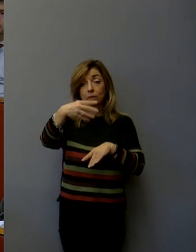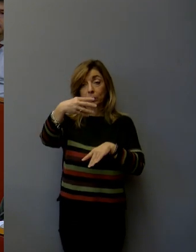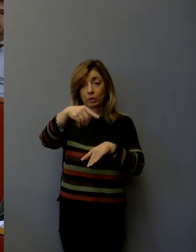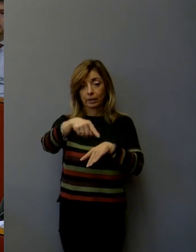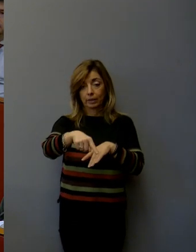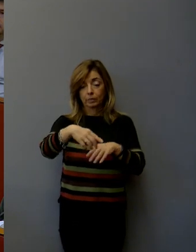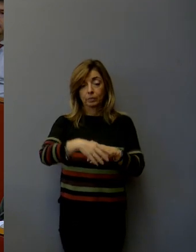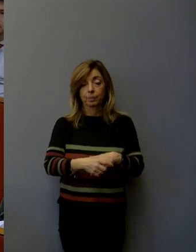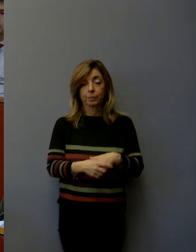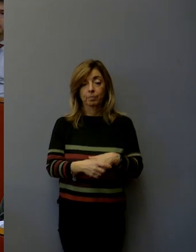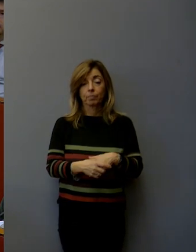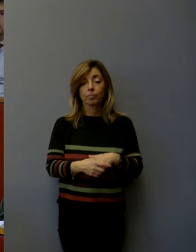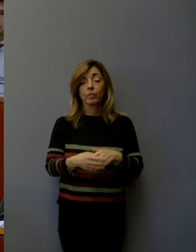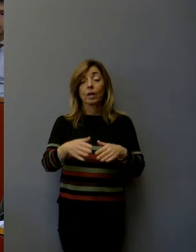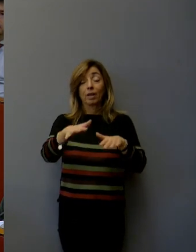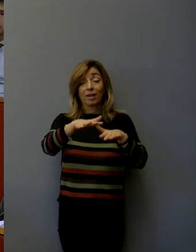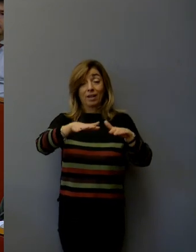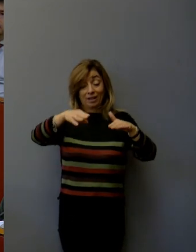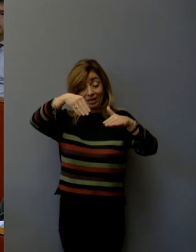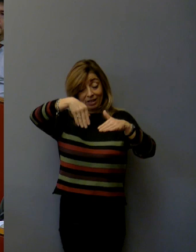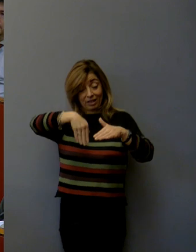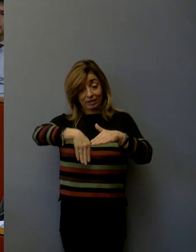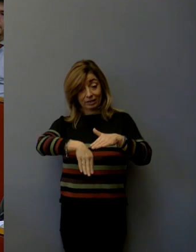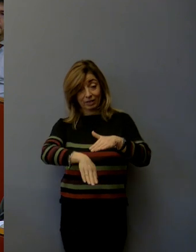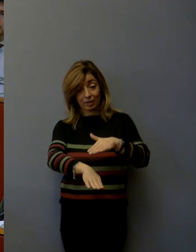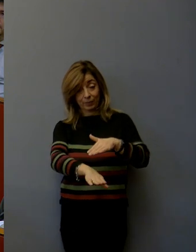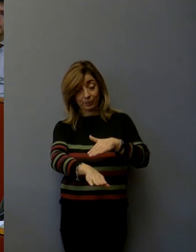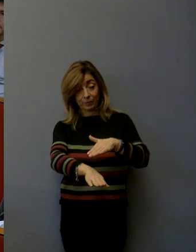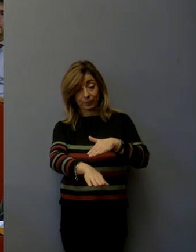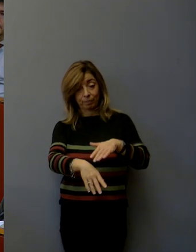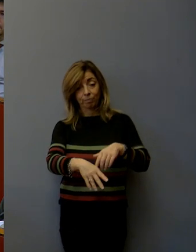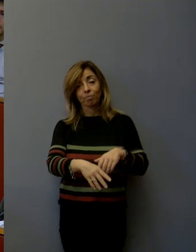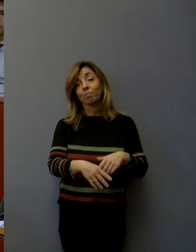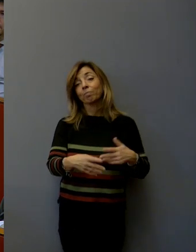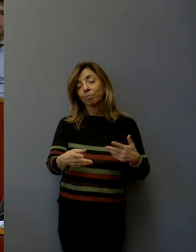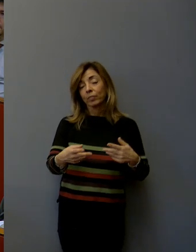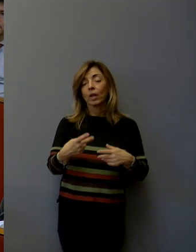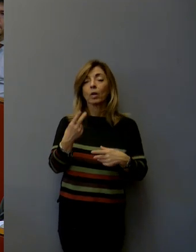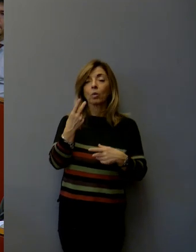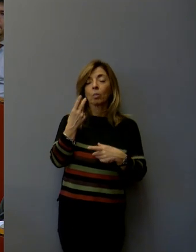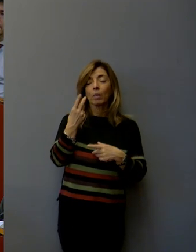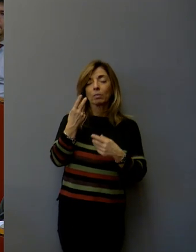tutto Passo di piazza Montana beh tanto è interessante da un punto di vista di sicurezza urbana